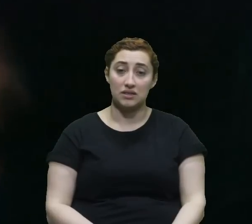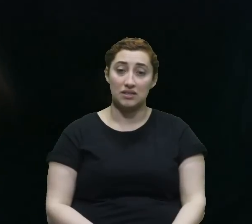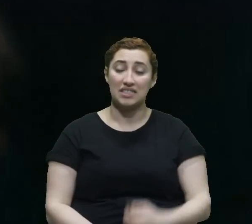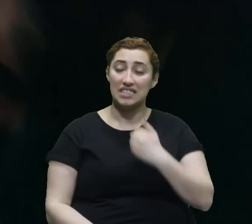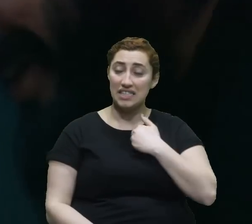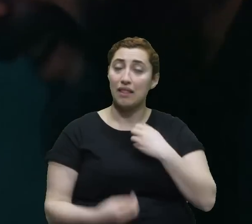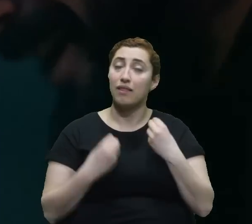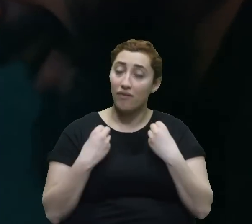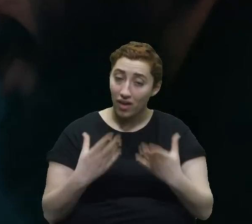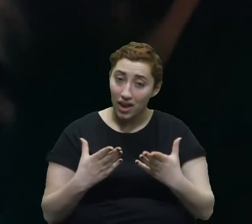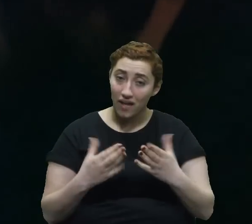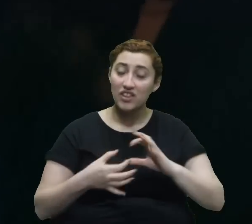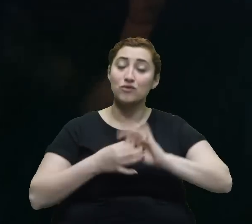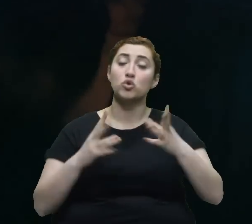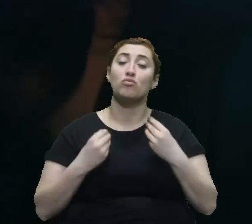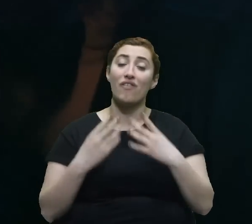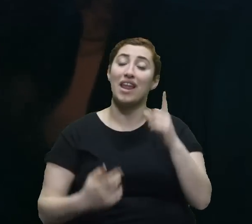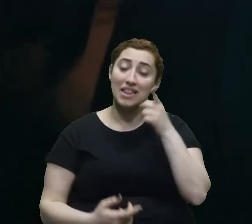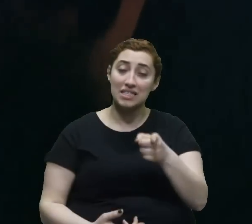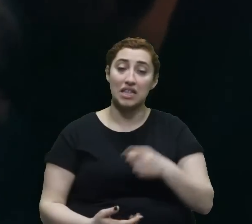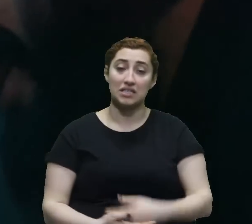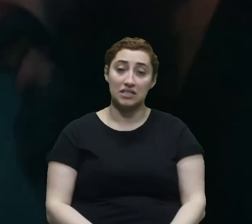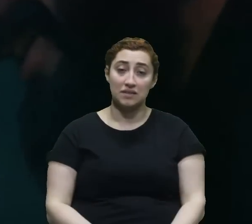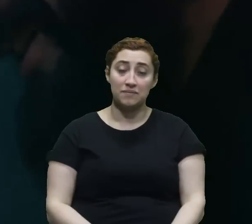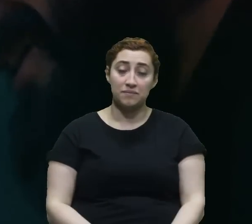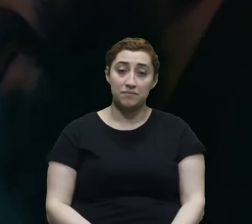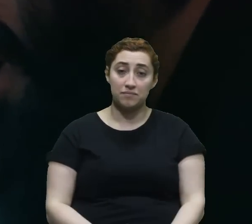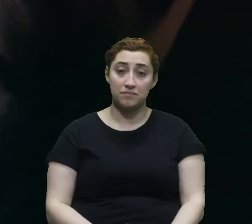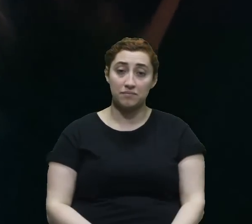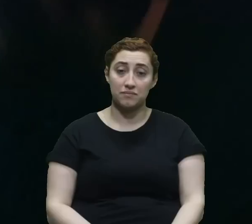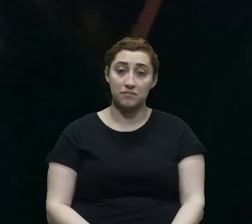Derdi veren de, derman olan da sensin.